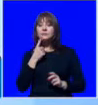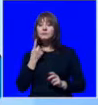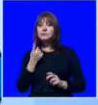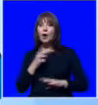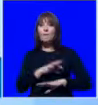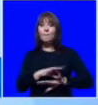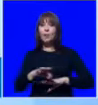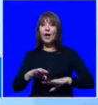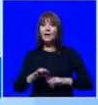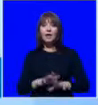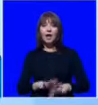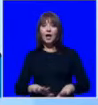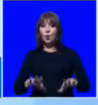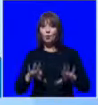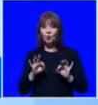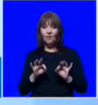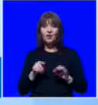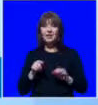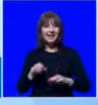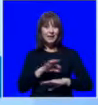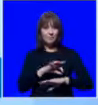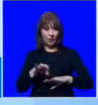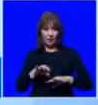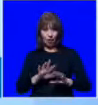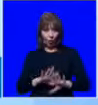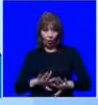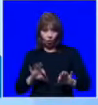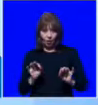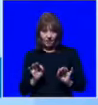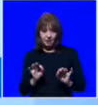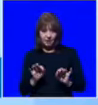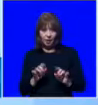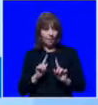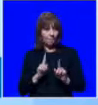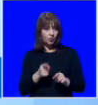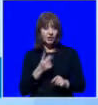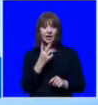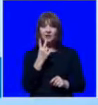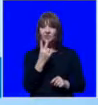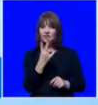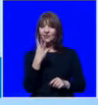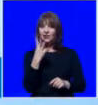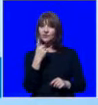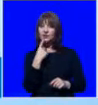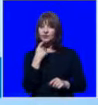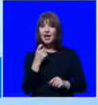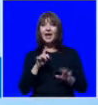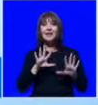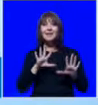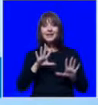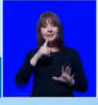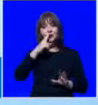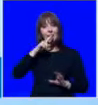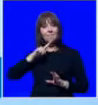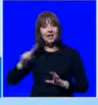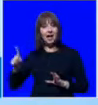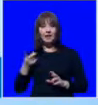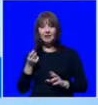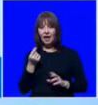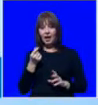Проектната готовност? Това е вашия въпрос. Такива проекти готови ли са? Може ли в рамките на 24-та година 10 милиарда лева да бъдат